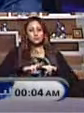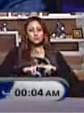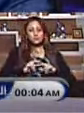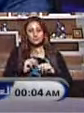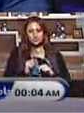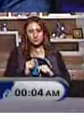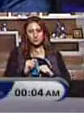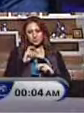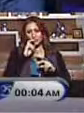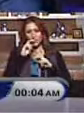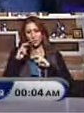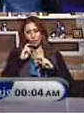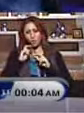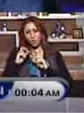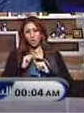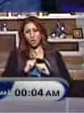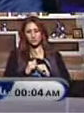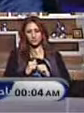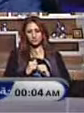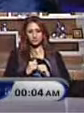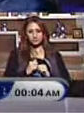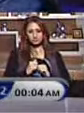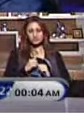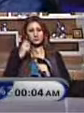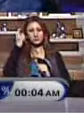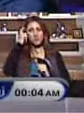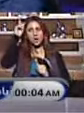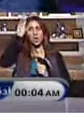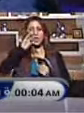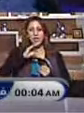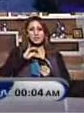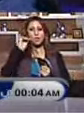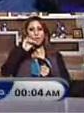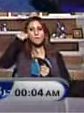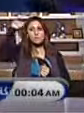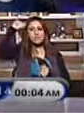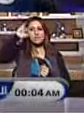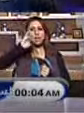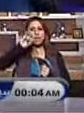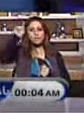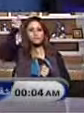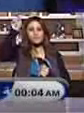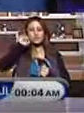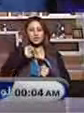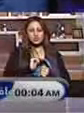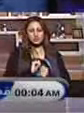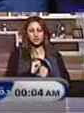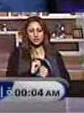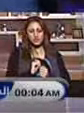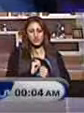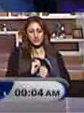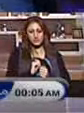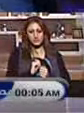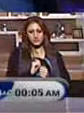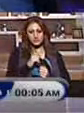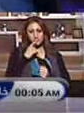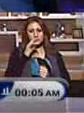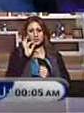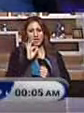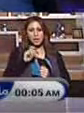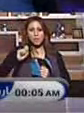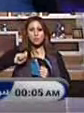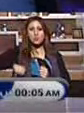دخلوا في حوار جانبي قال علمها عند ربي في كتاب لا يضل ربي ولا ينس خلاص يبقى اذا هذا لان يمتص